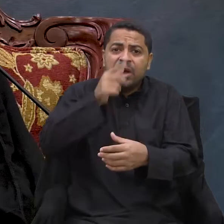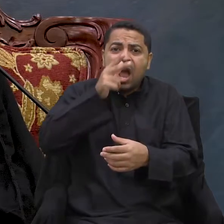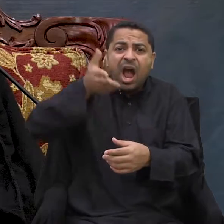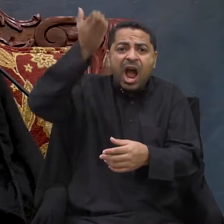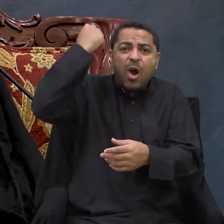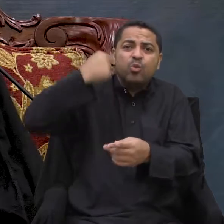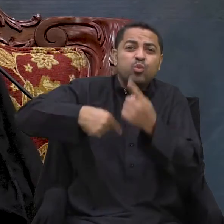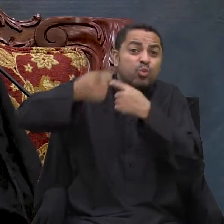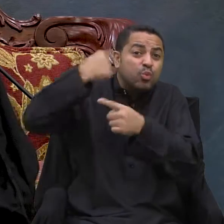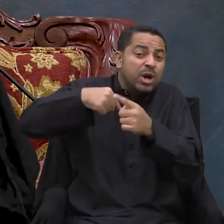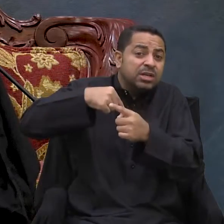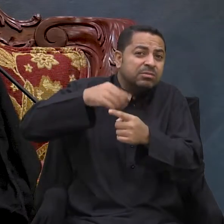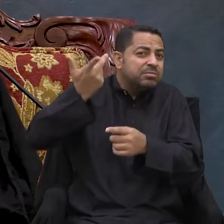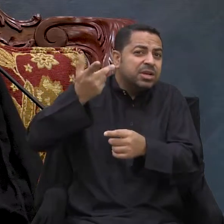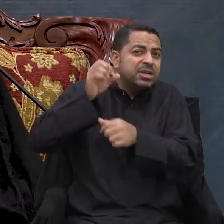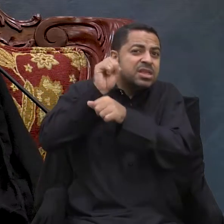أسسه